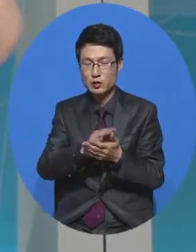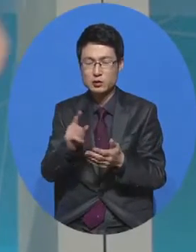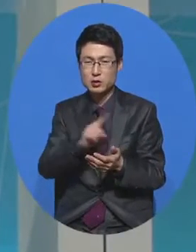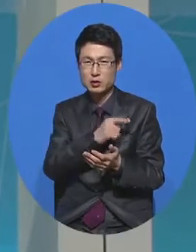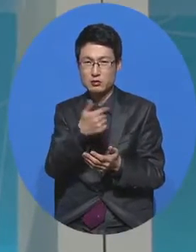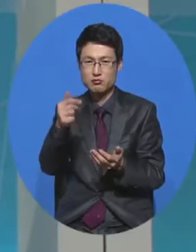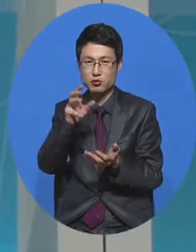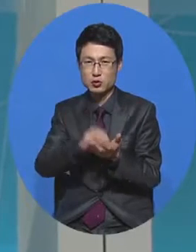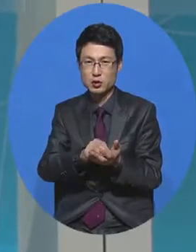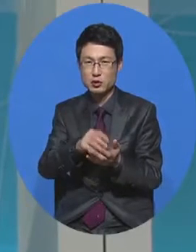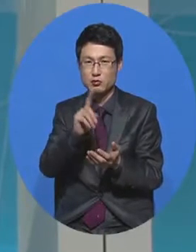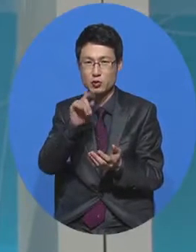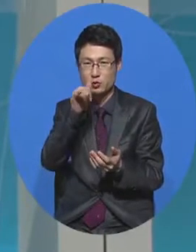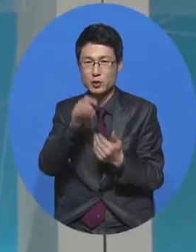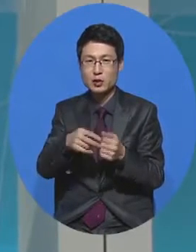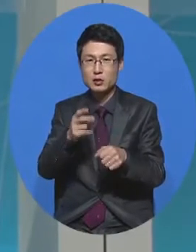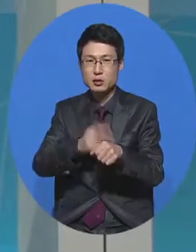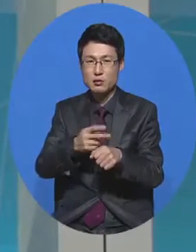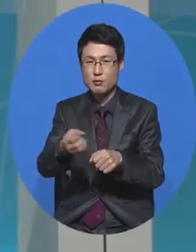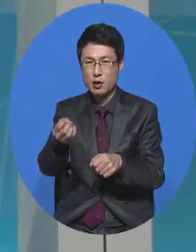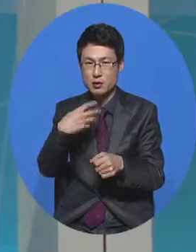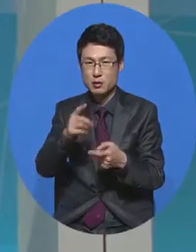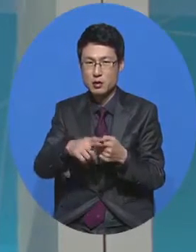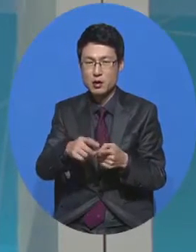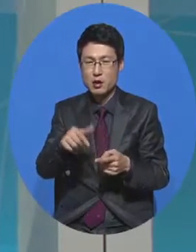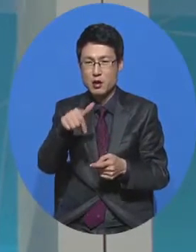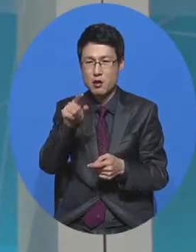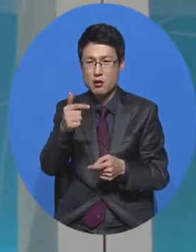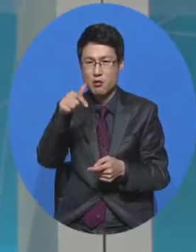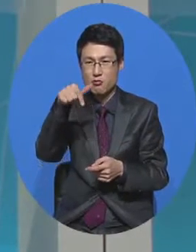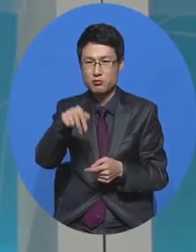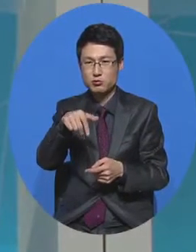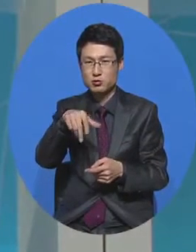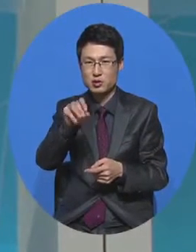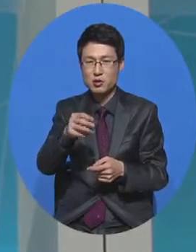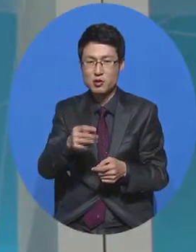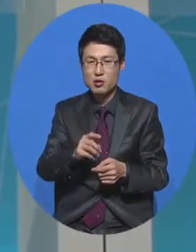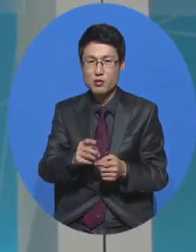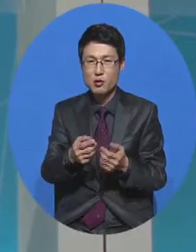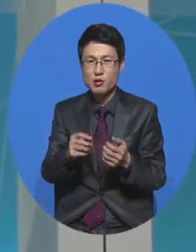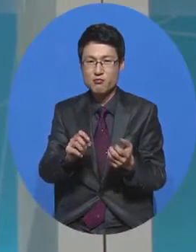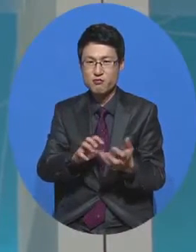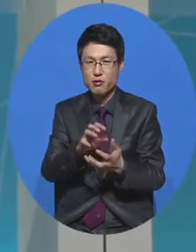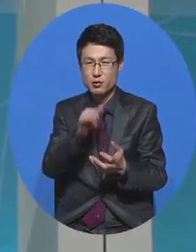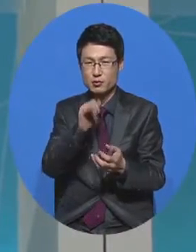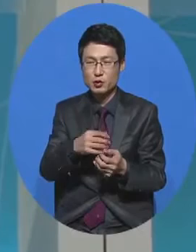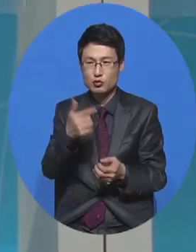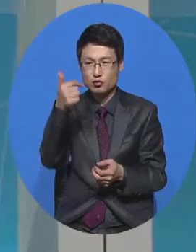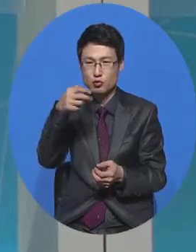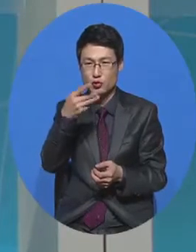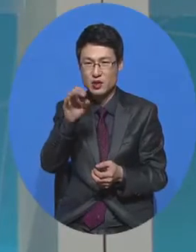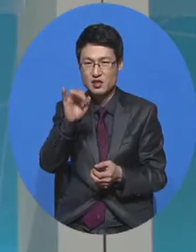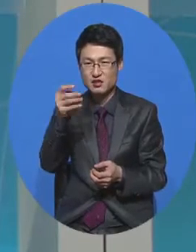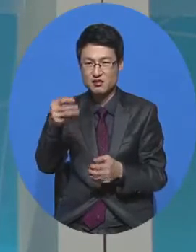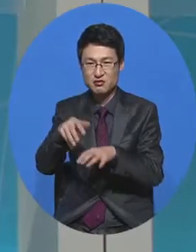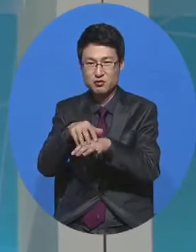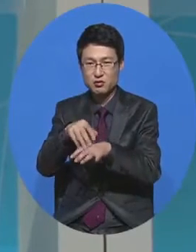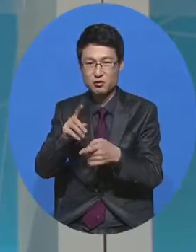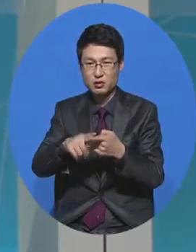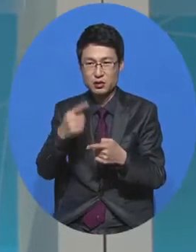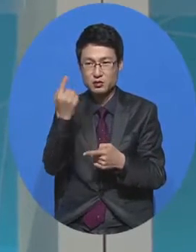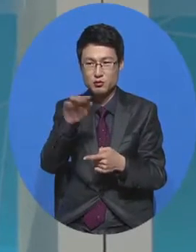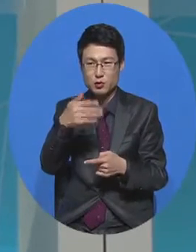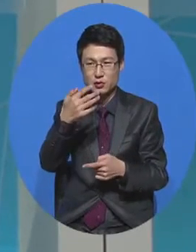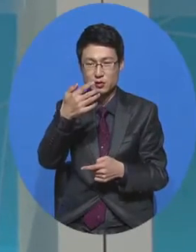것은 우리 교수님 말씀 하신 것처럼 제 건국절 논란과 관련 된다는 거죠 4 뉴라이트 사람들은 45년